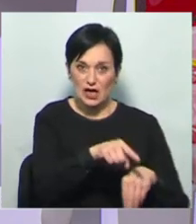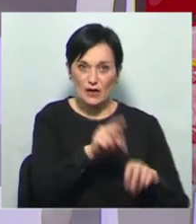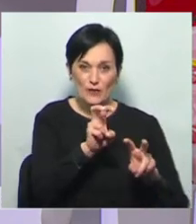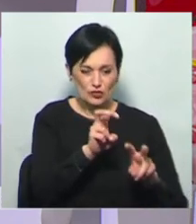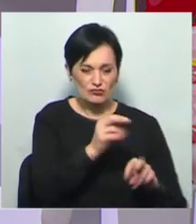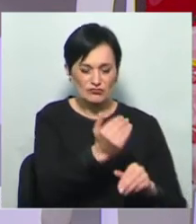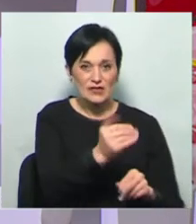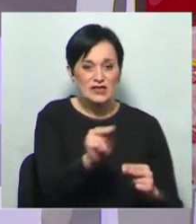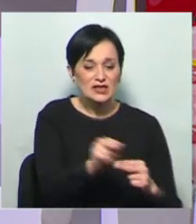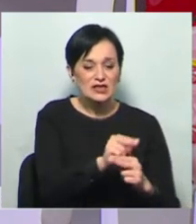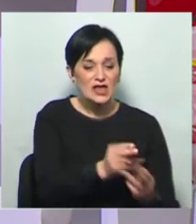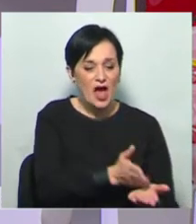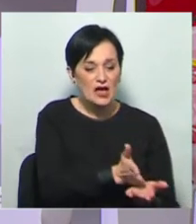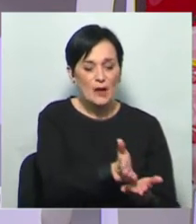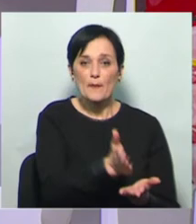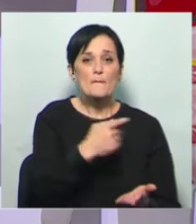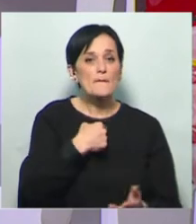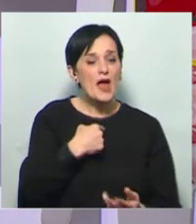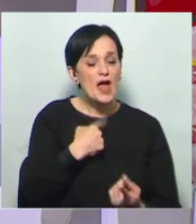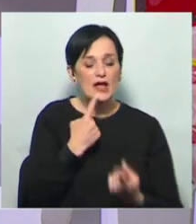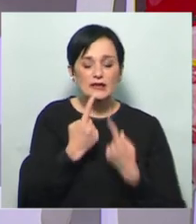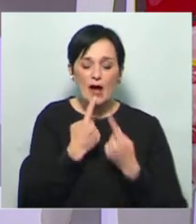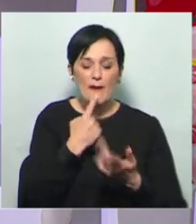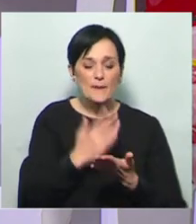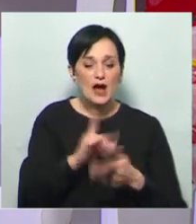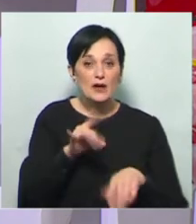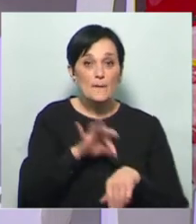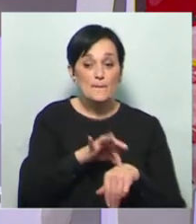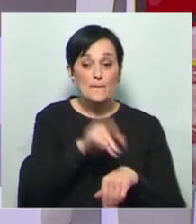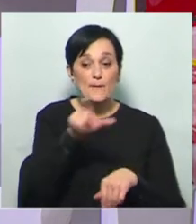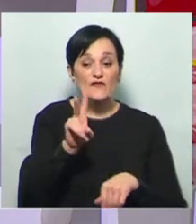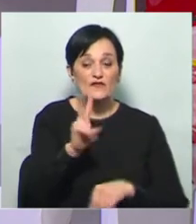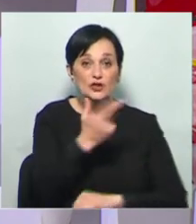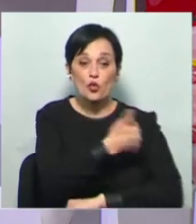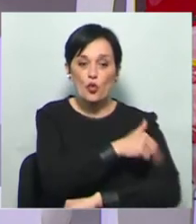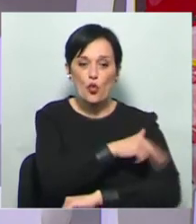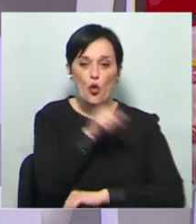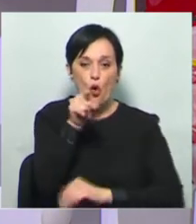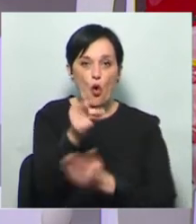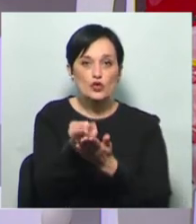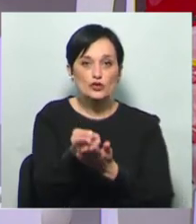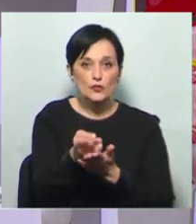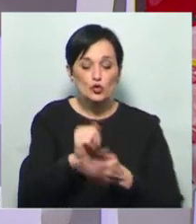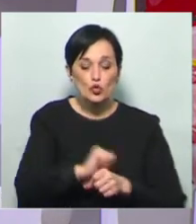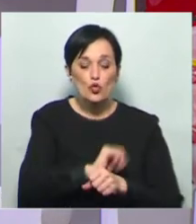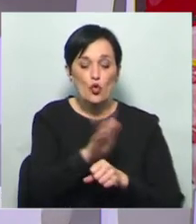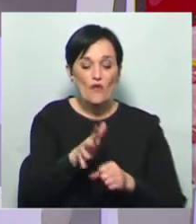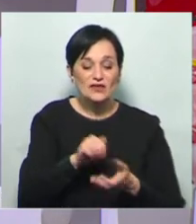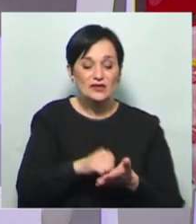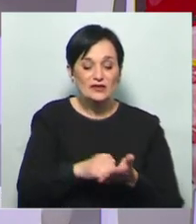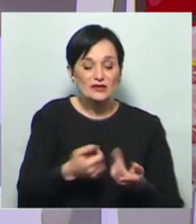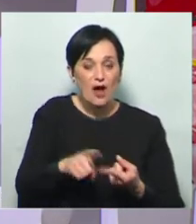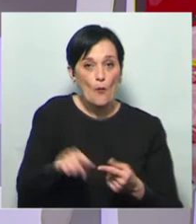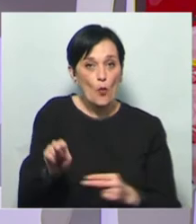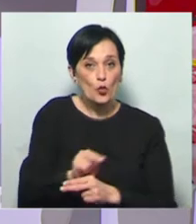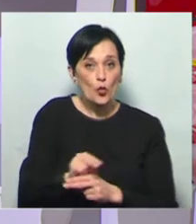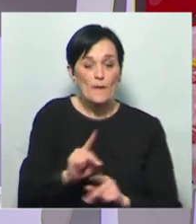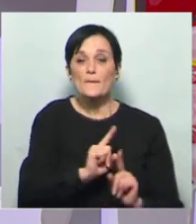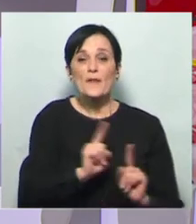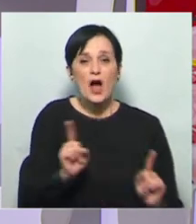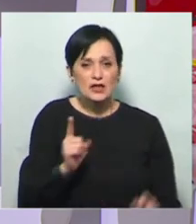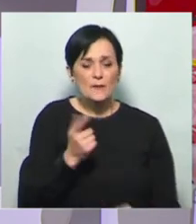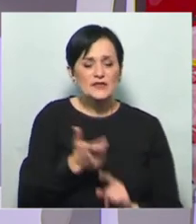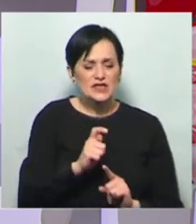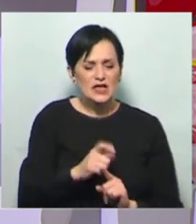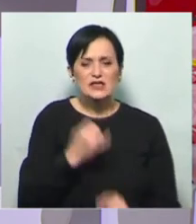პროფილის თერაპევტების. მე არ მაქვს ლაპარაკი ჯერ იმ პაციენტებზე, რომლებსაც ჰოსპიტალში უწევთ COVID-ის გამო მკურნალობა, მაგრამ